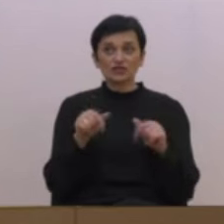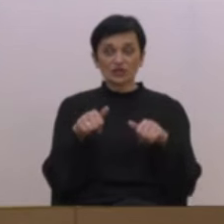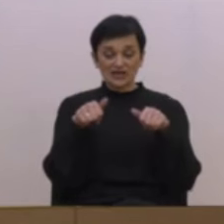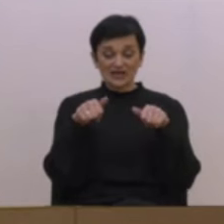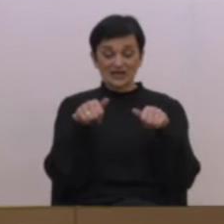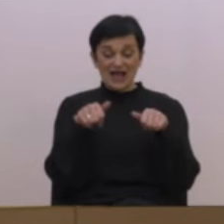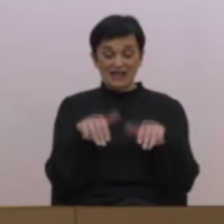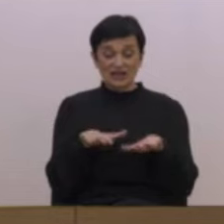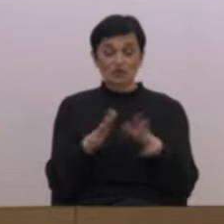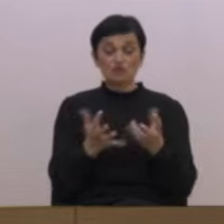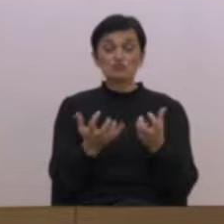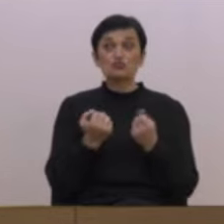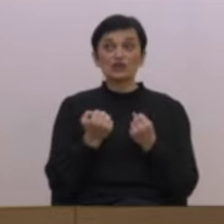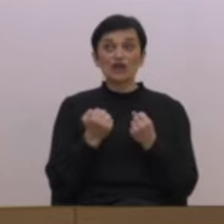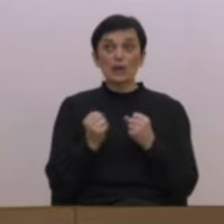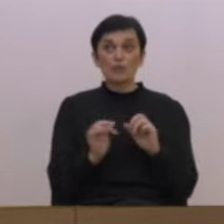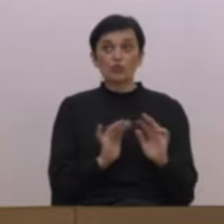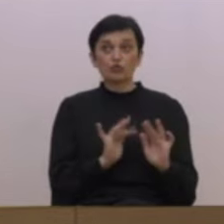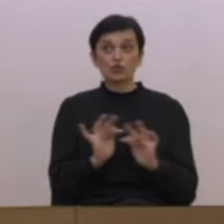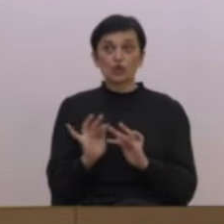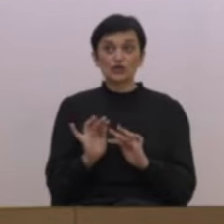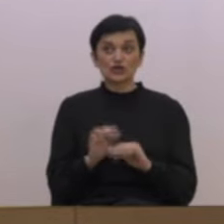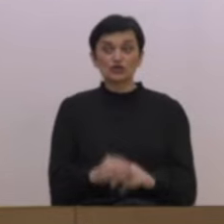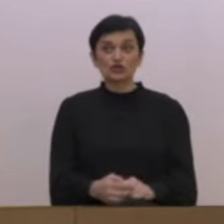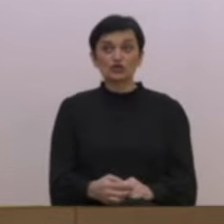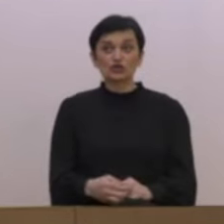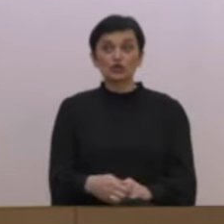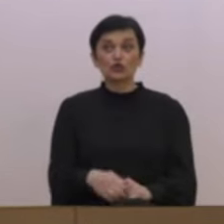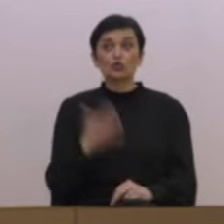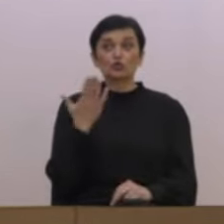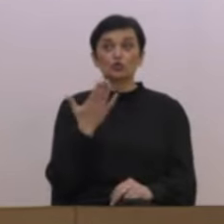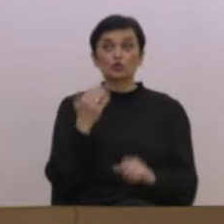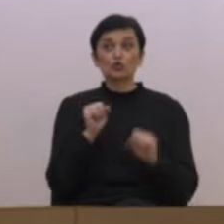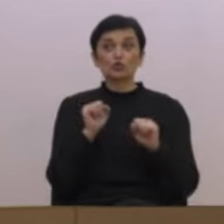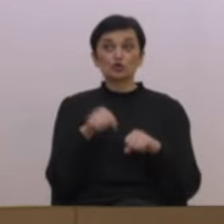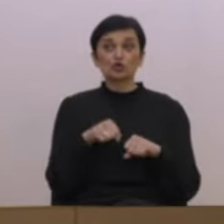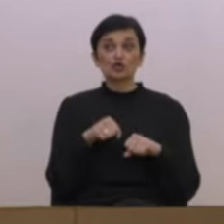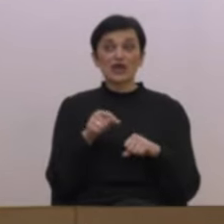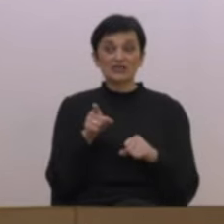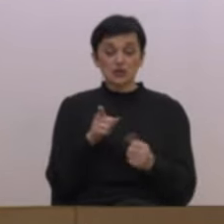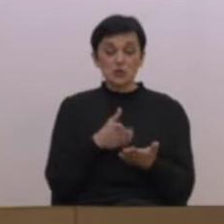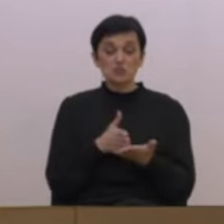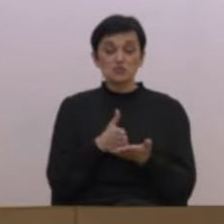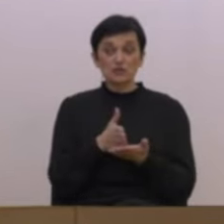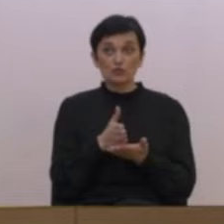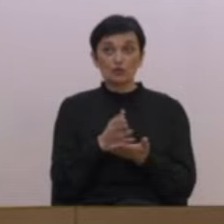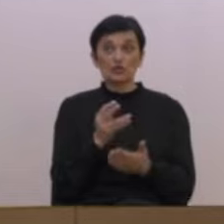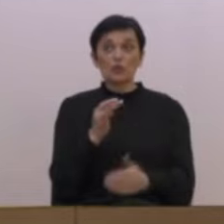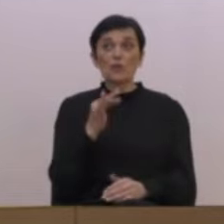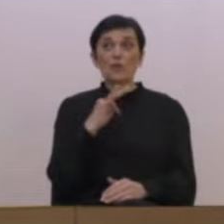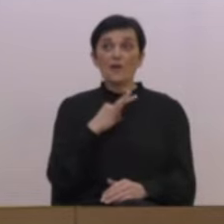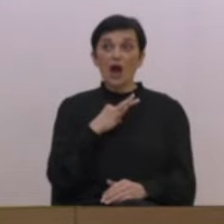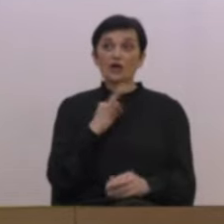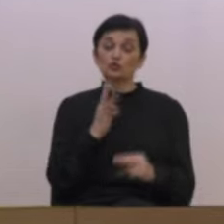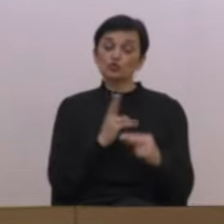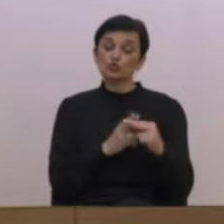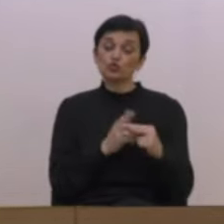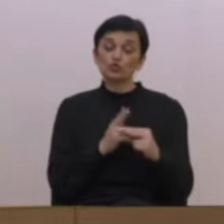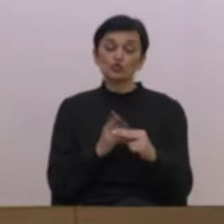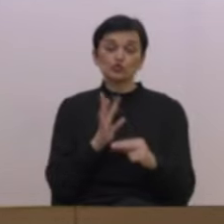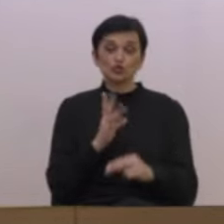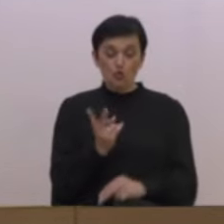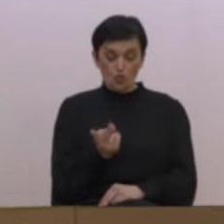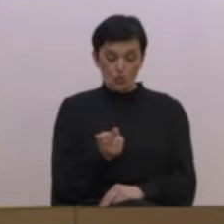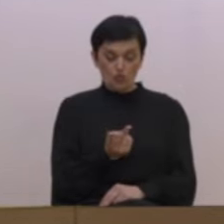გადაწყვეტილების მიღების პროცესში. და თუ შეიძლება ამ მიმართულებითაც რო გაგცეთ პასუხი, ხომ არ უშლის ეს